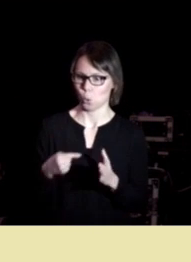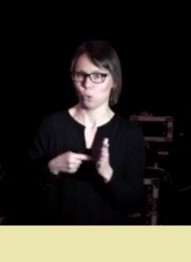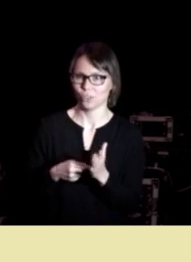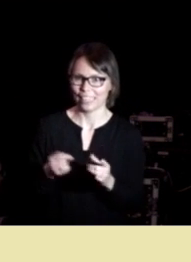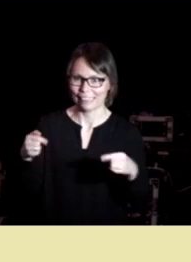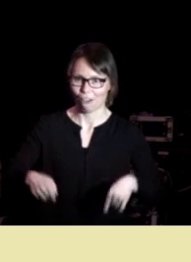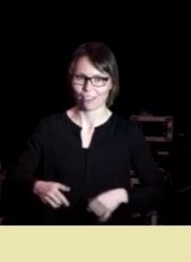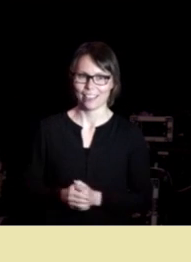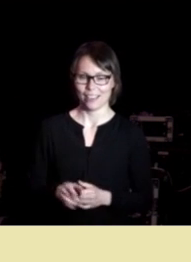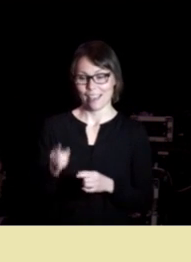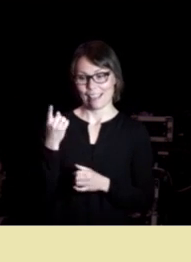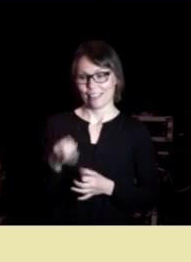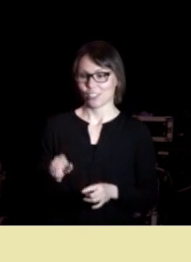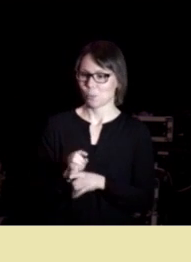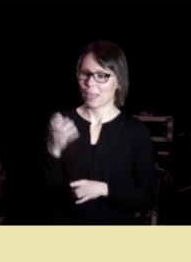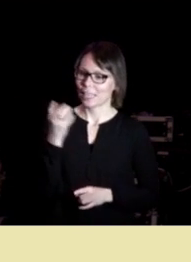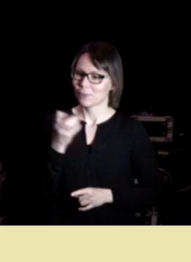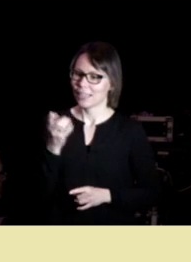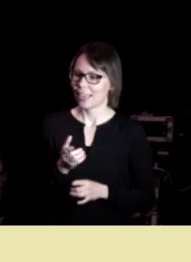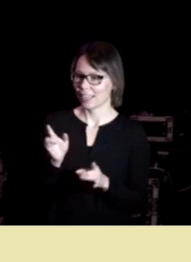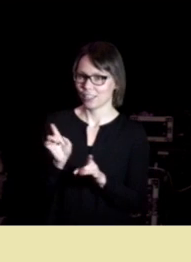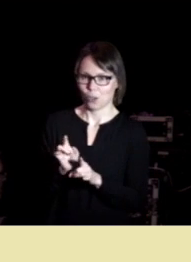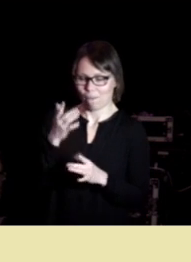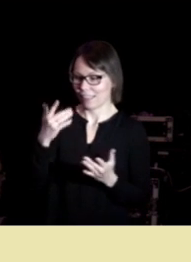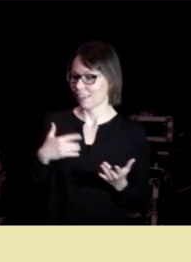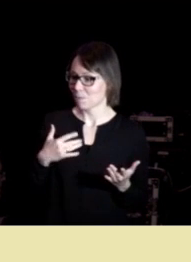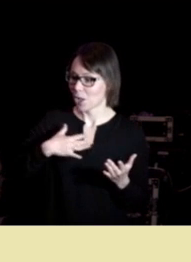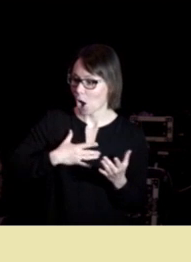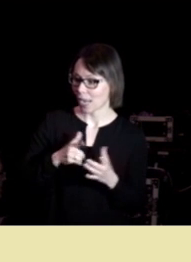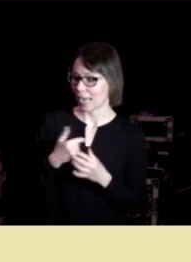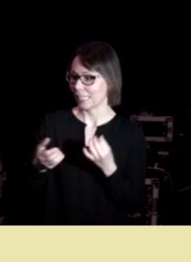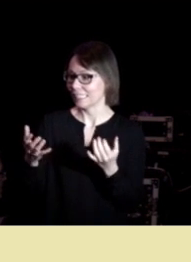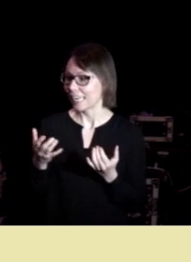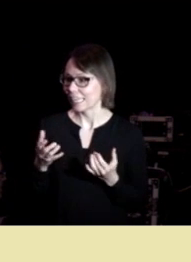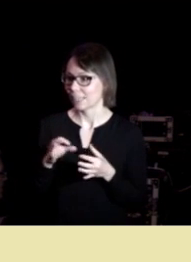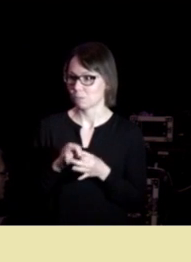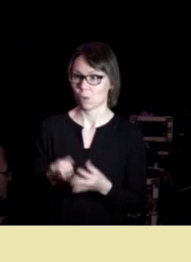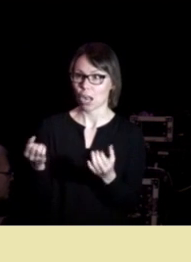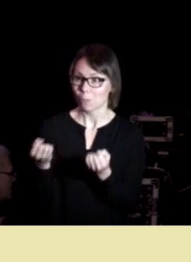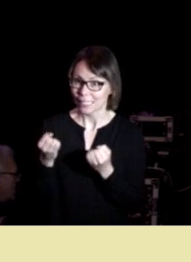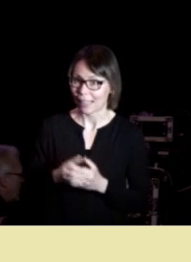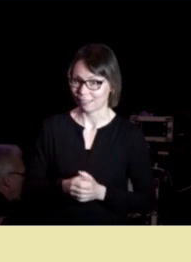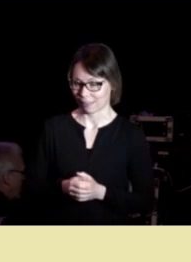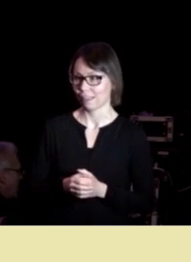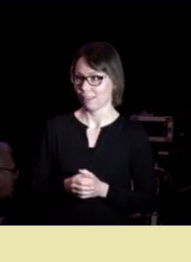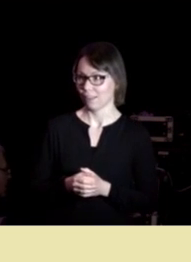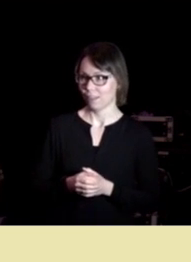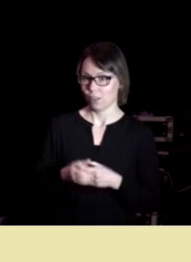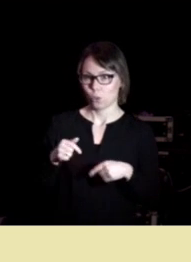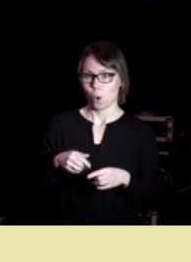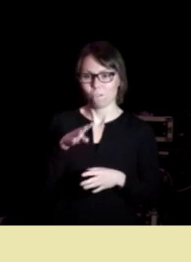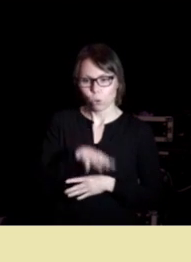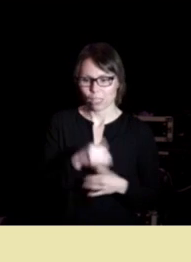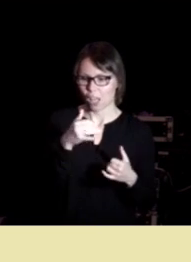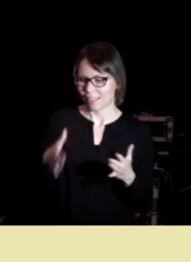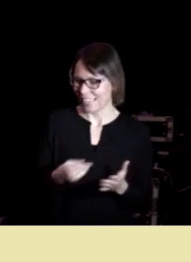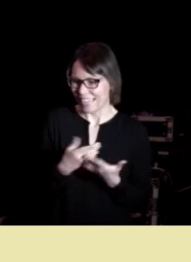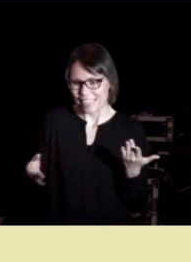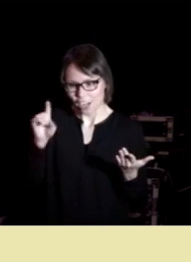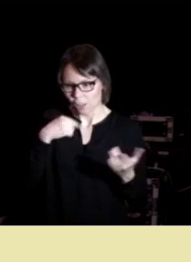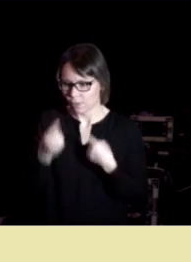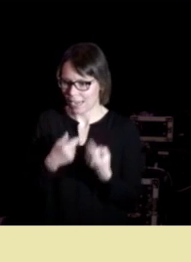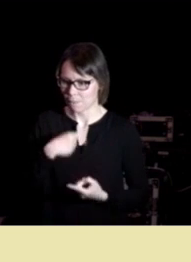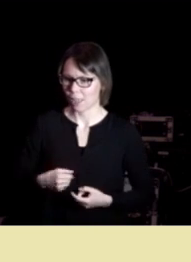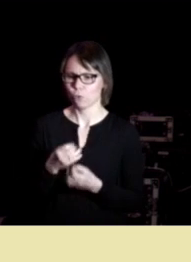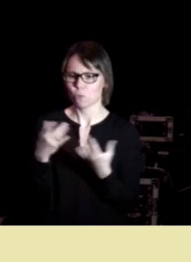dag. Det ene er som er imponerende at man vet stort sett ikke hva man har eller trenger av kapasitet. Vi har nå vært inne på 14 avdelinger. Ingen kan